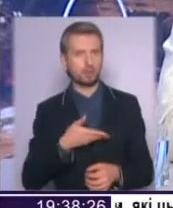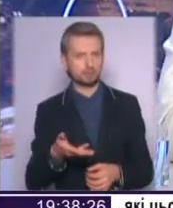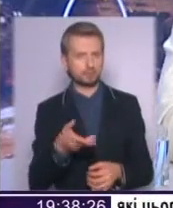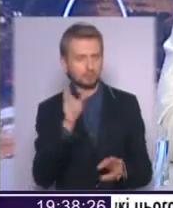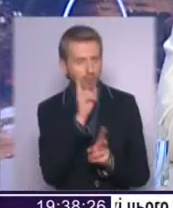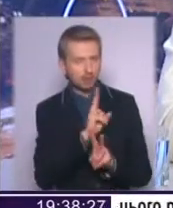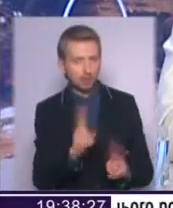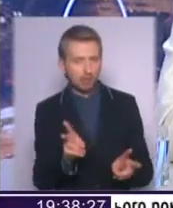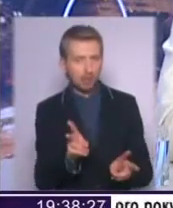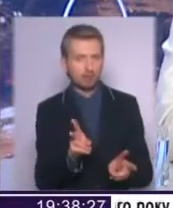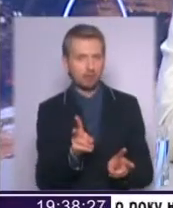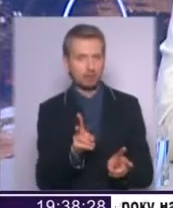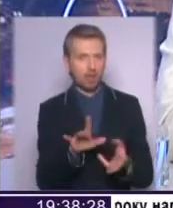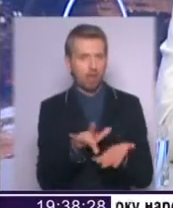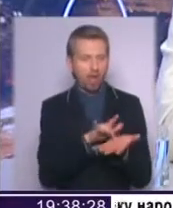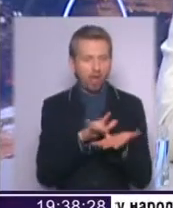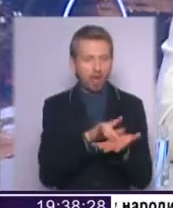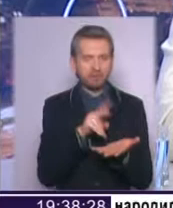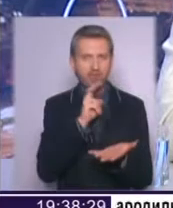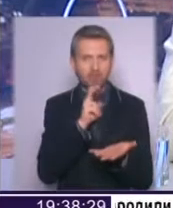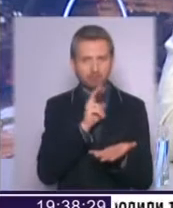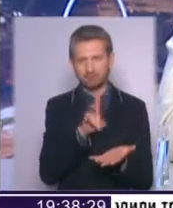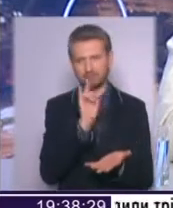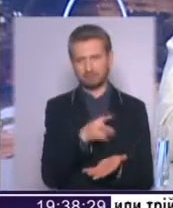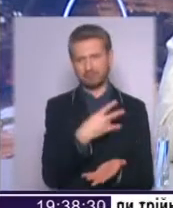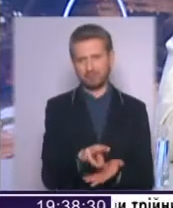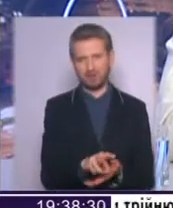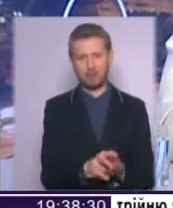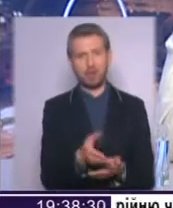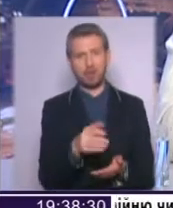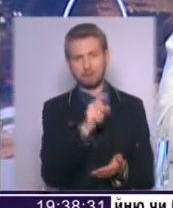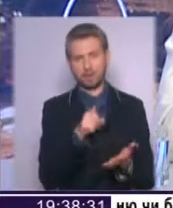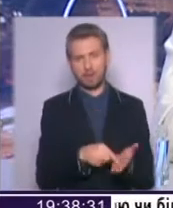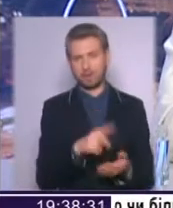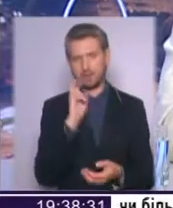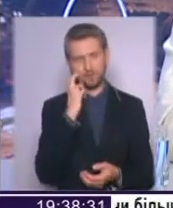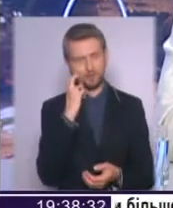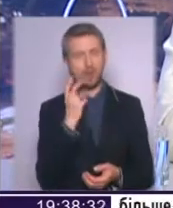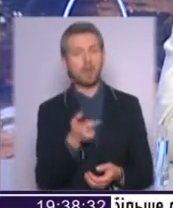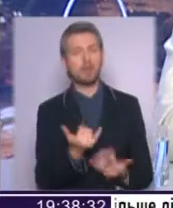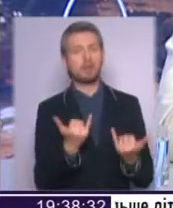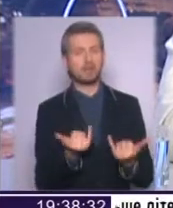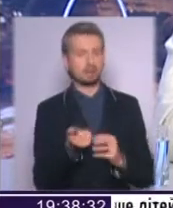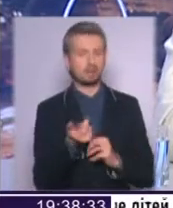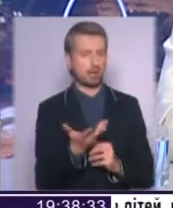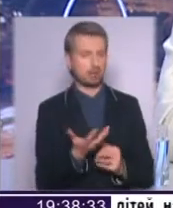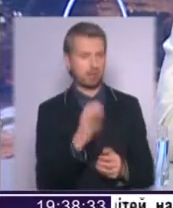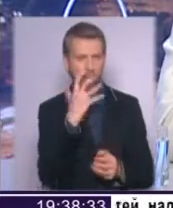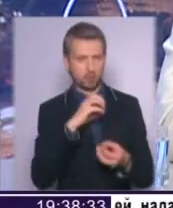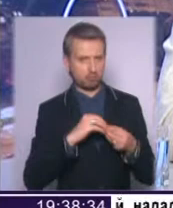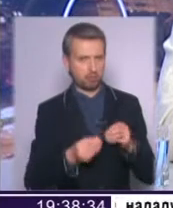знаємо, гадати на цій кавовій гущі. Питання стоїть дуже просте. Зараз йде ряд серйозних проблем